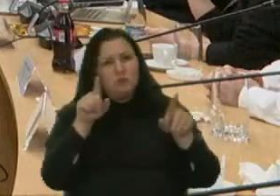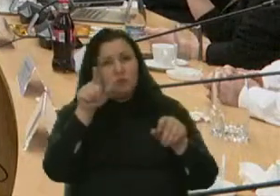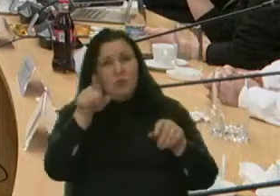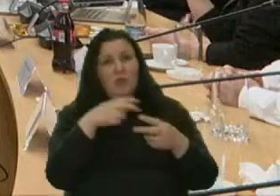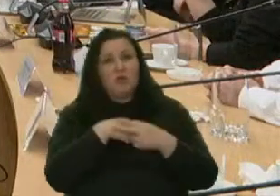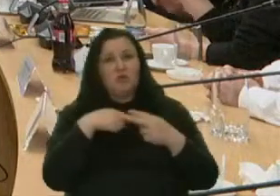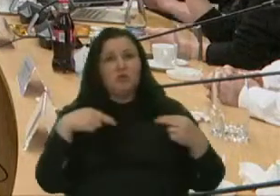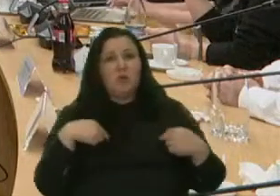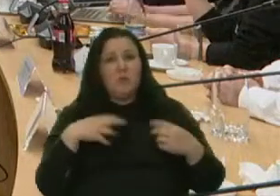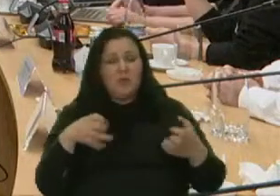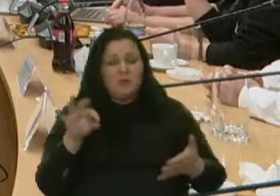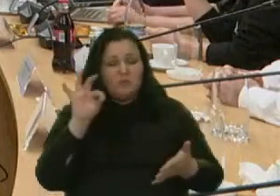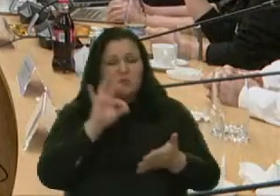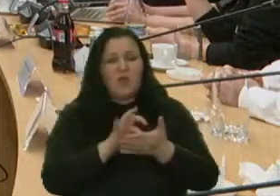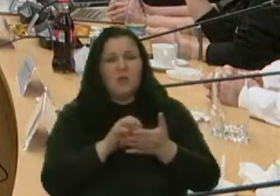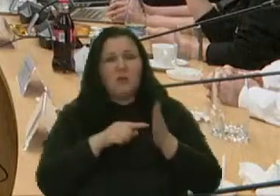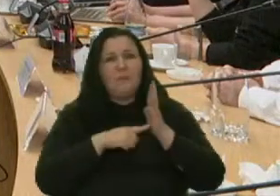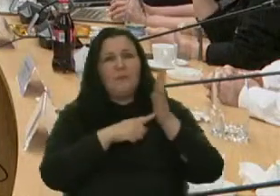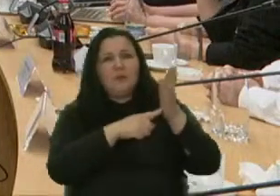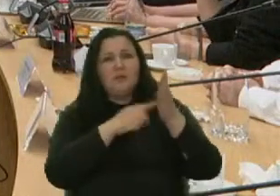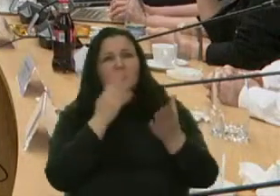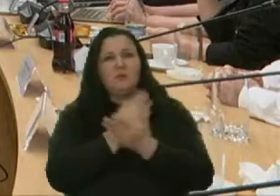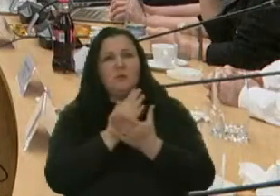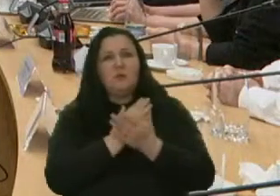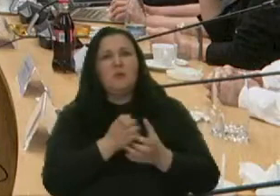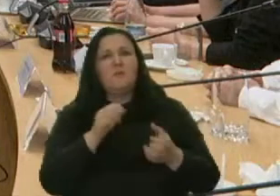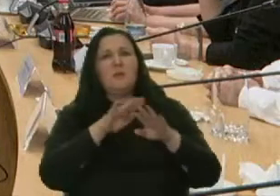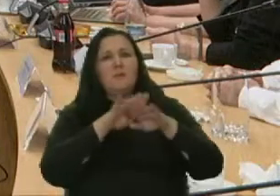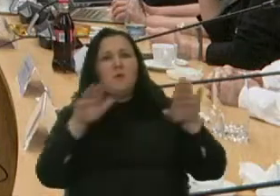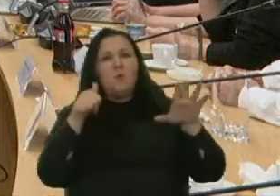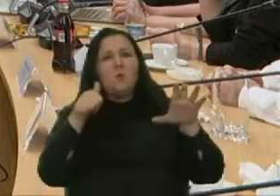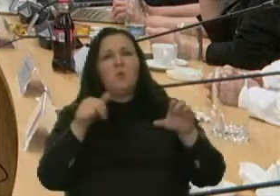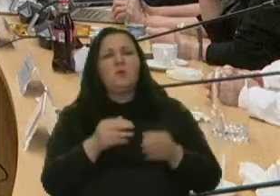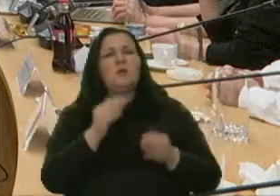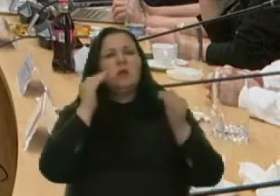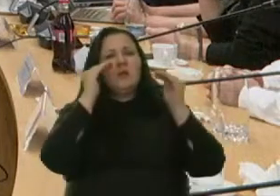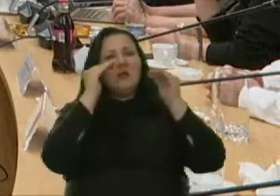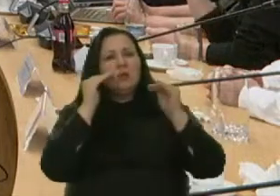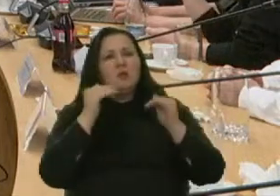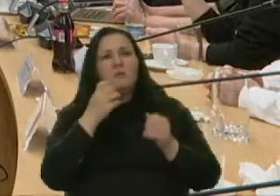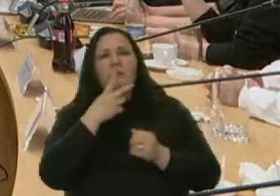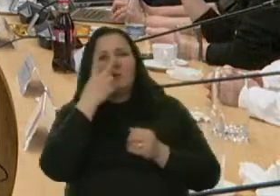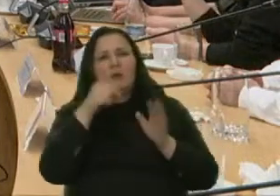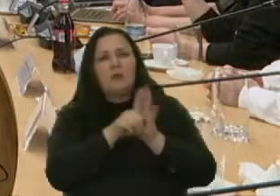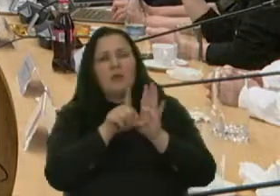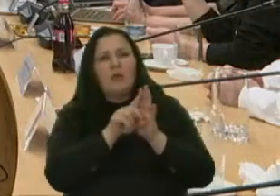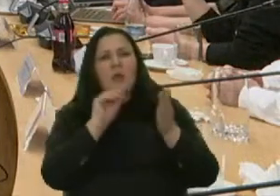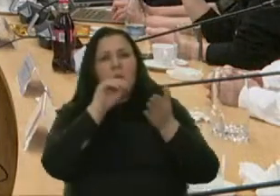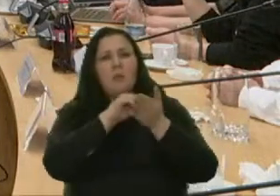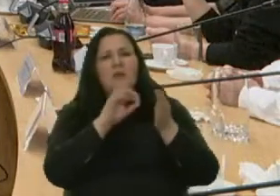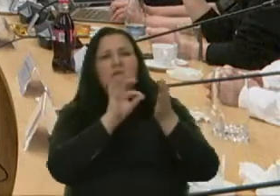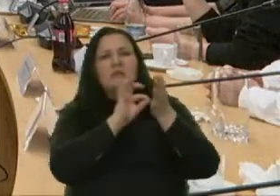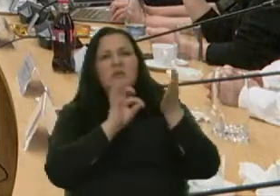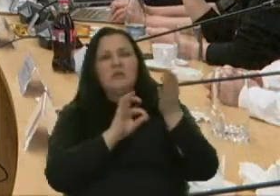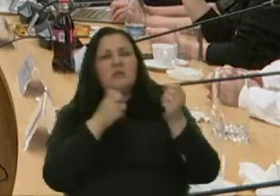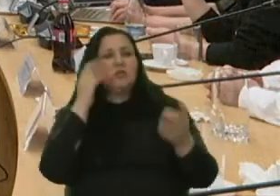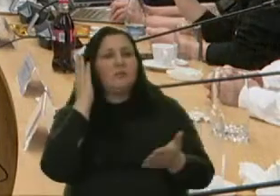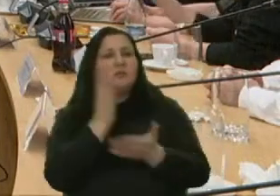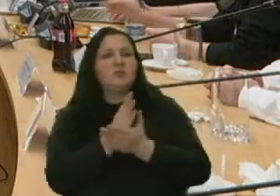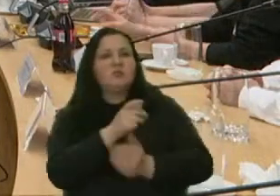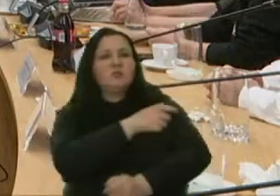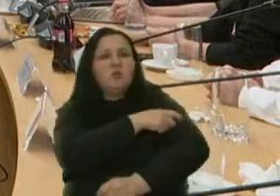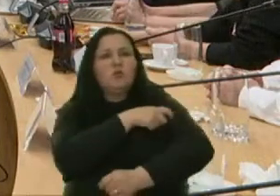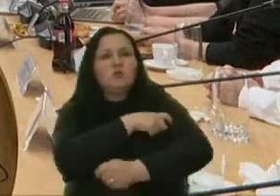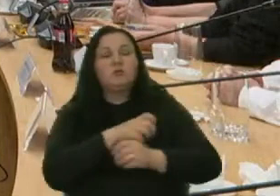judecat pe baza datelor obiective prezentate la dosar pe baza unui clasament care se face p prevederile legale am apli icat grila și am decis În consiliu